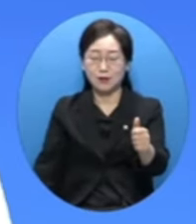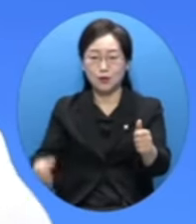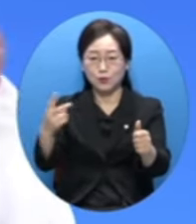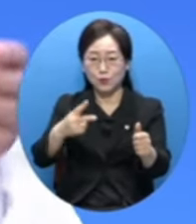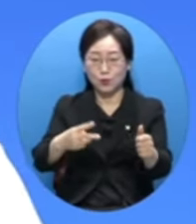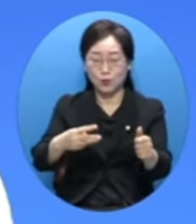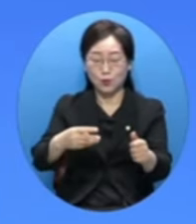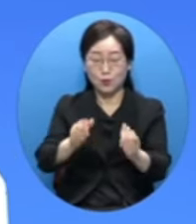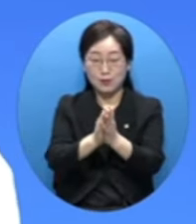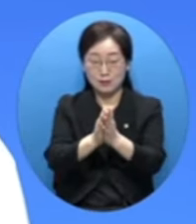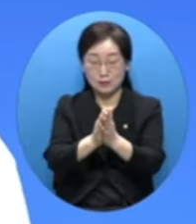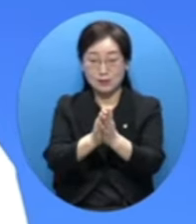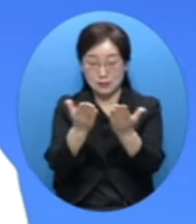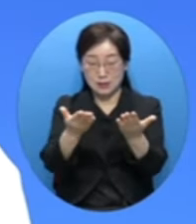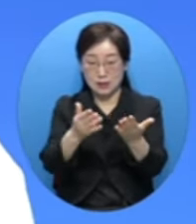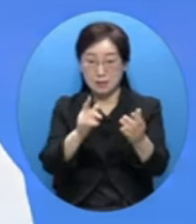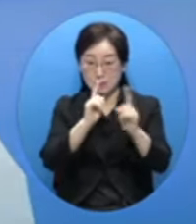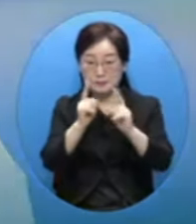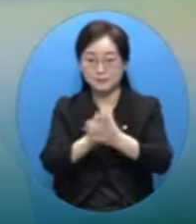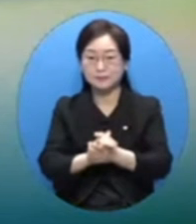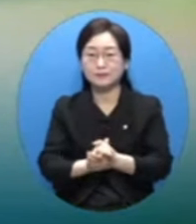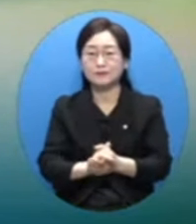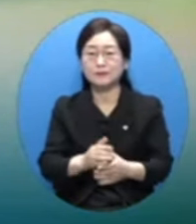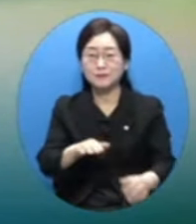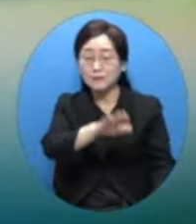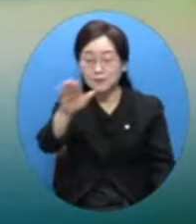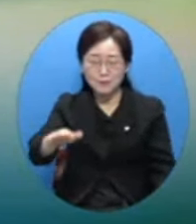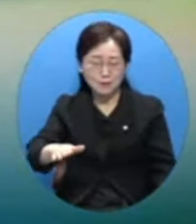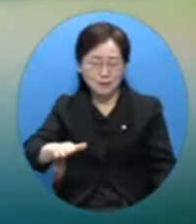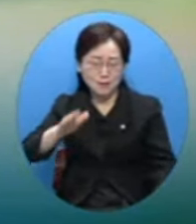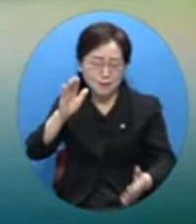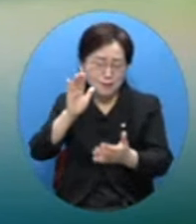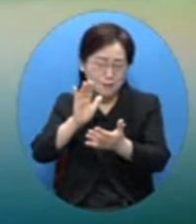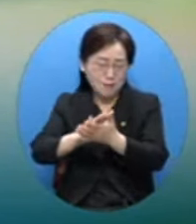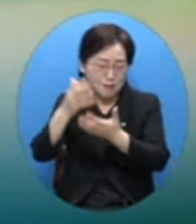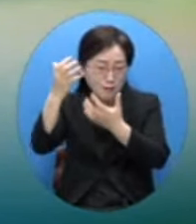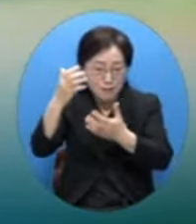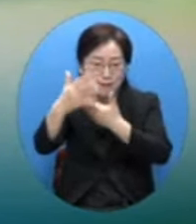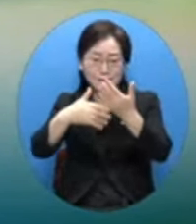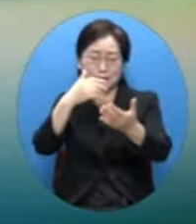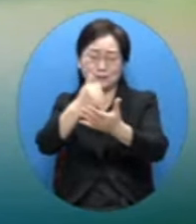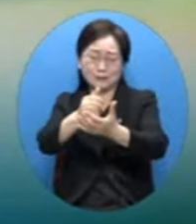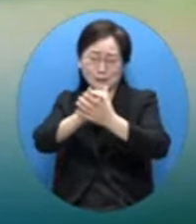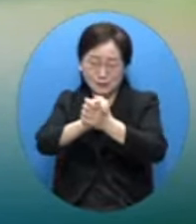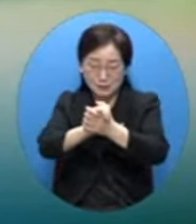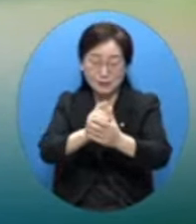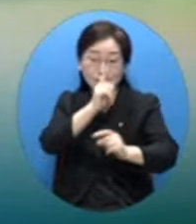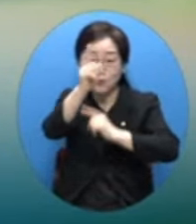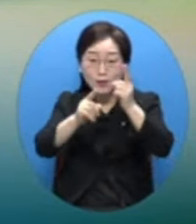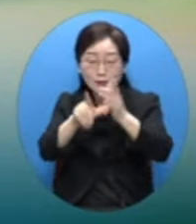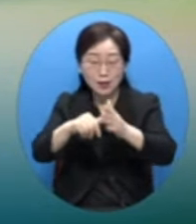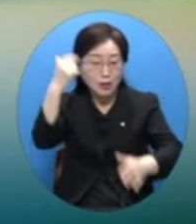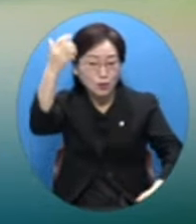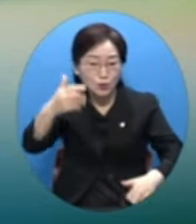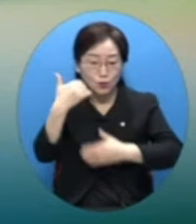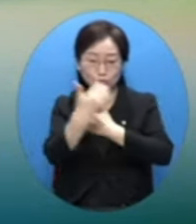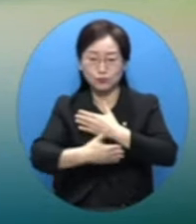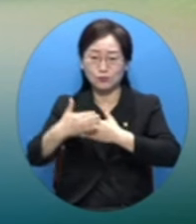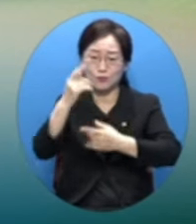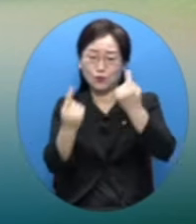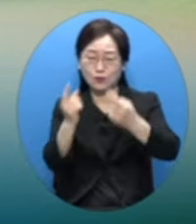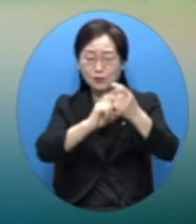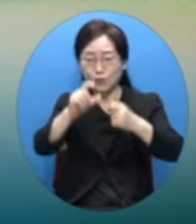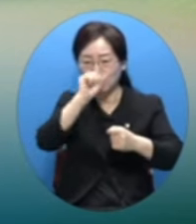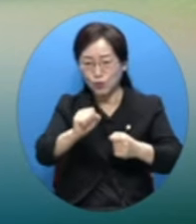리더스타즈에서 기고문에서 이렇게 말했습니다. 우리가 열렬한 기도로 하나님께 호소할 때 우리의 영혼과 육체를 보다 좋은 곳으로